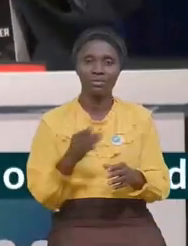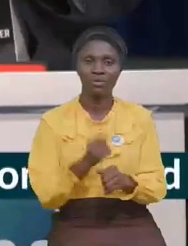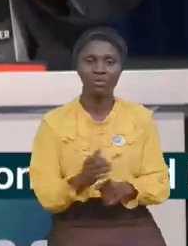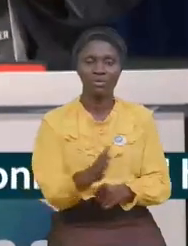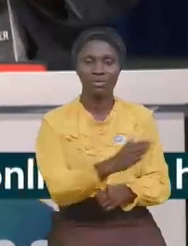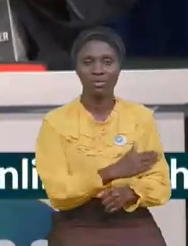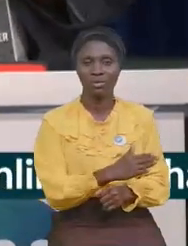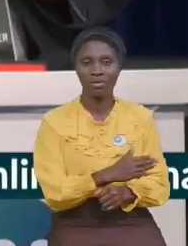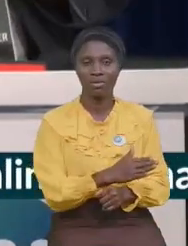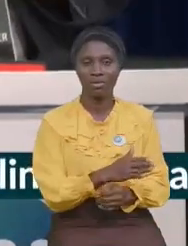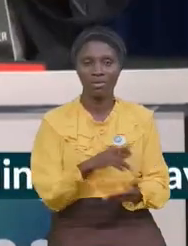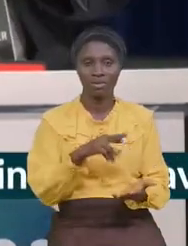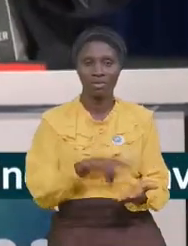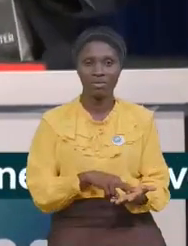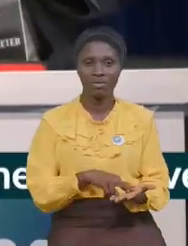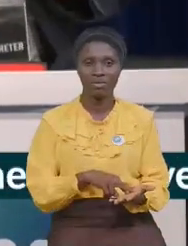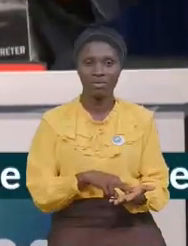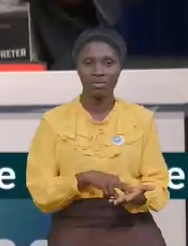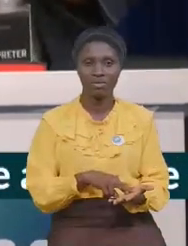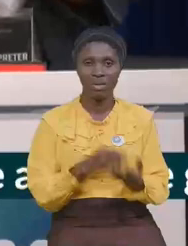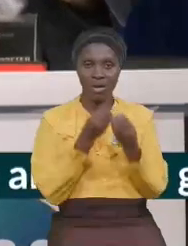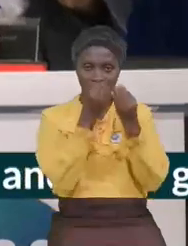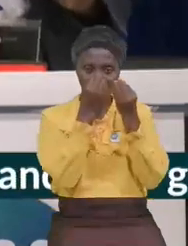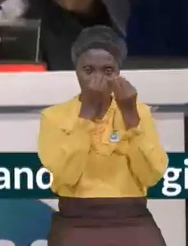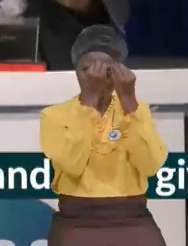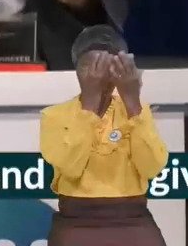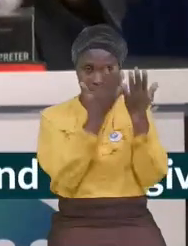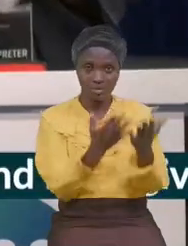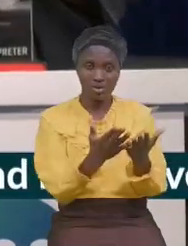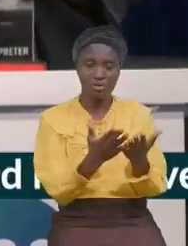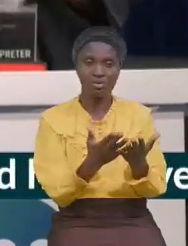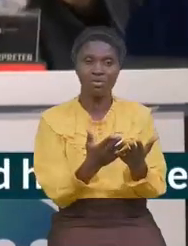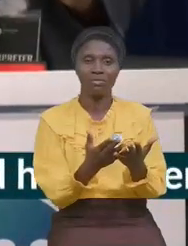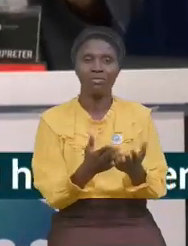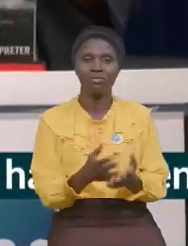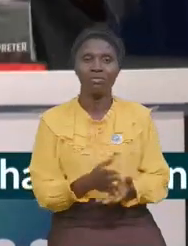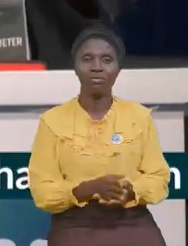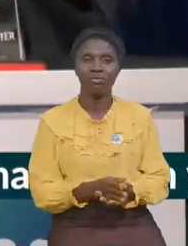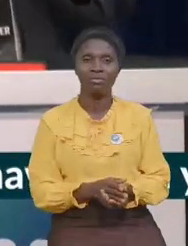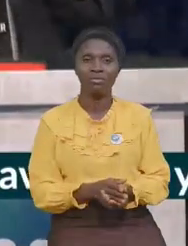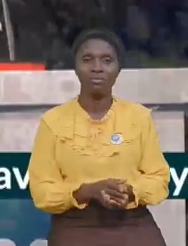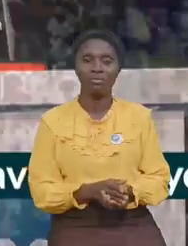L'heure est la prise des coordonnées des nouveaux convertis.